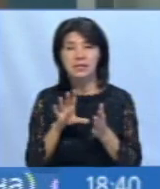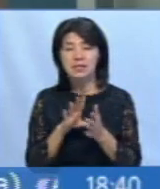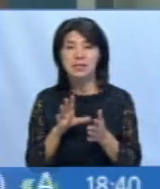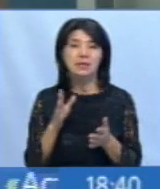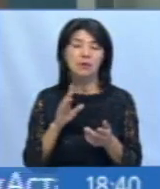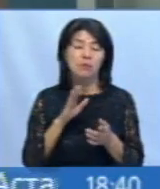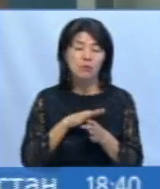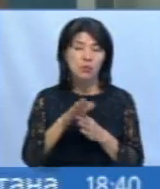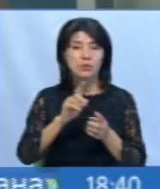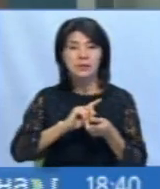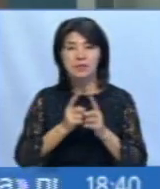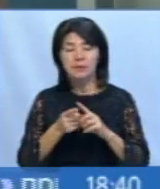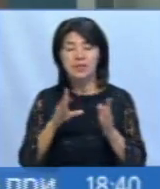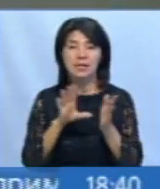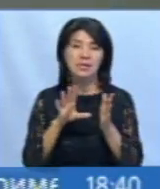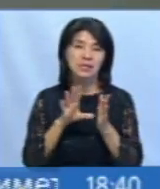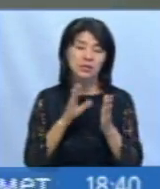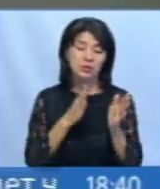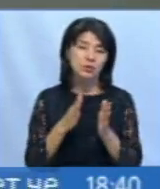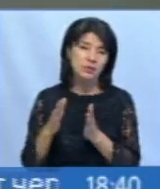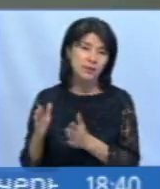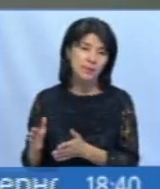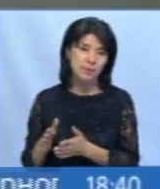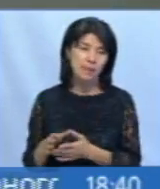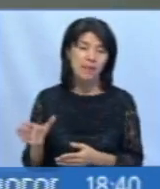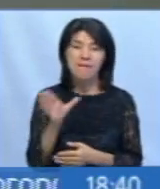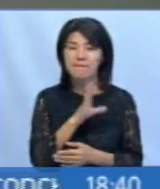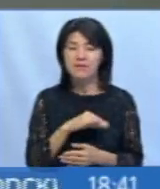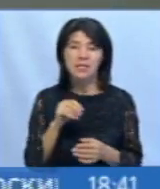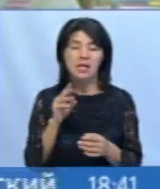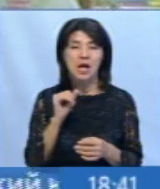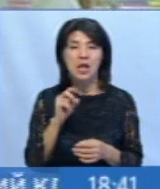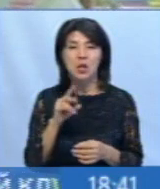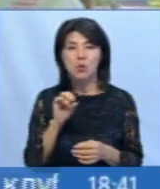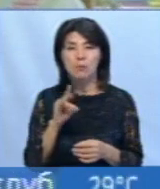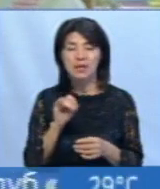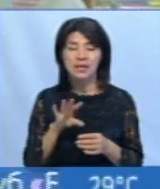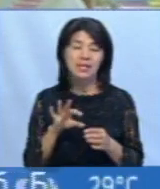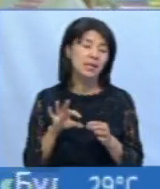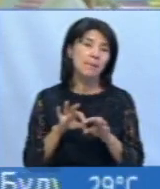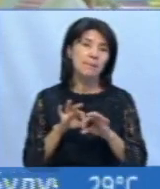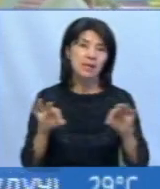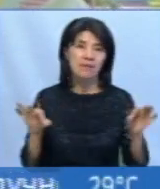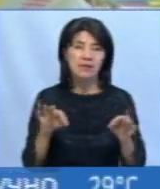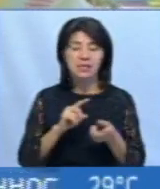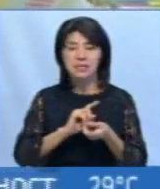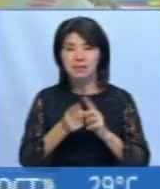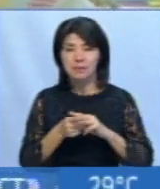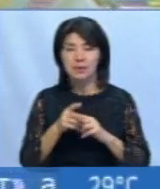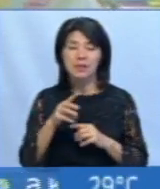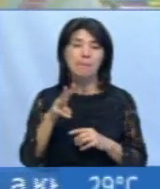полностью заменили электрическую систему. Все алюминиевые провода заменены на медные, что улучшает безопасность нашей